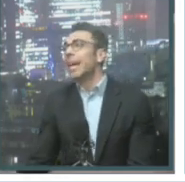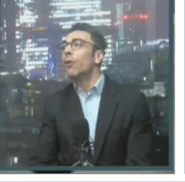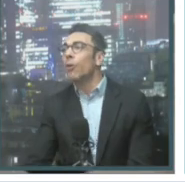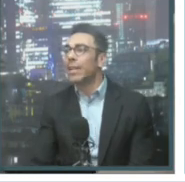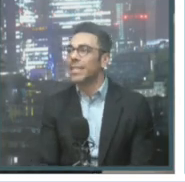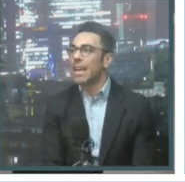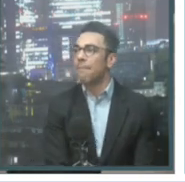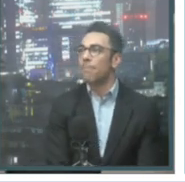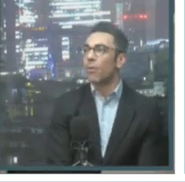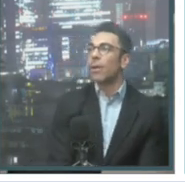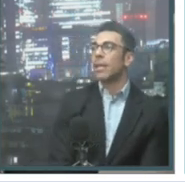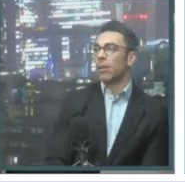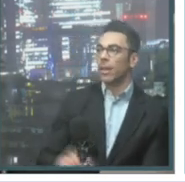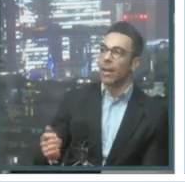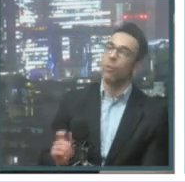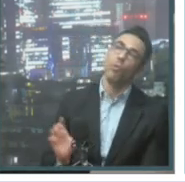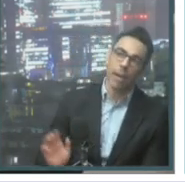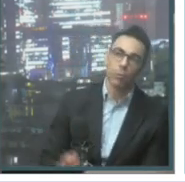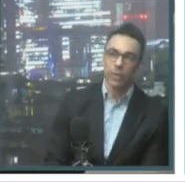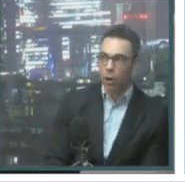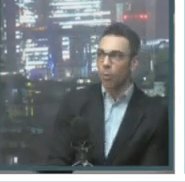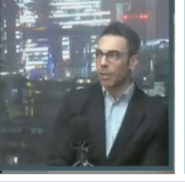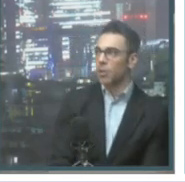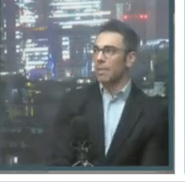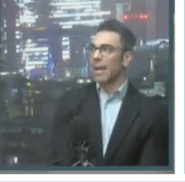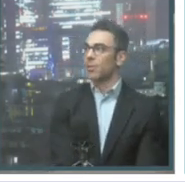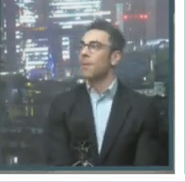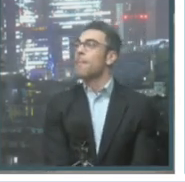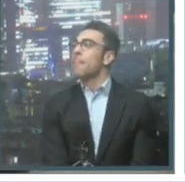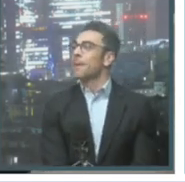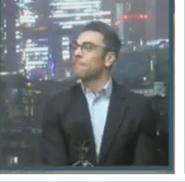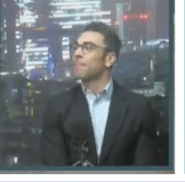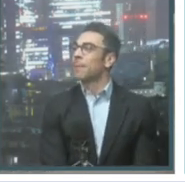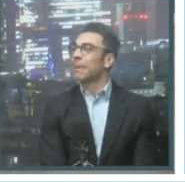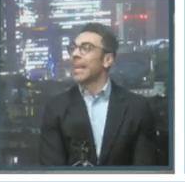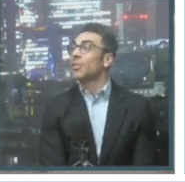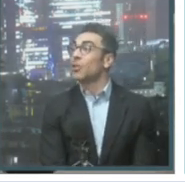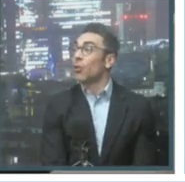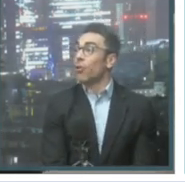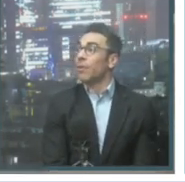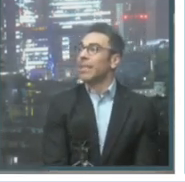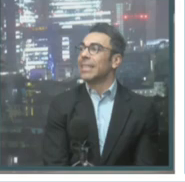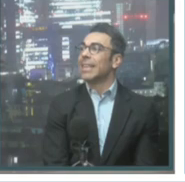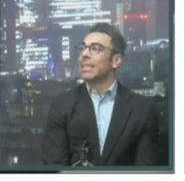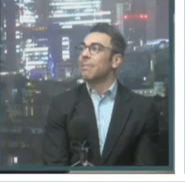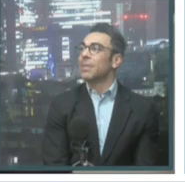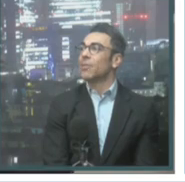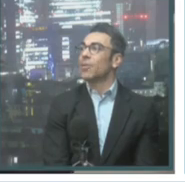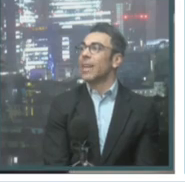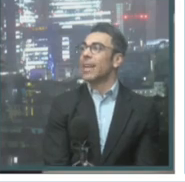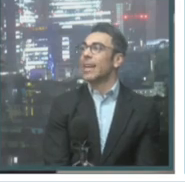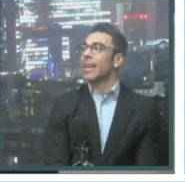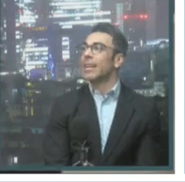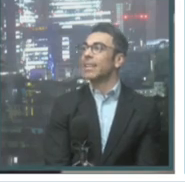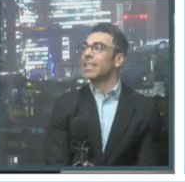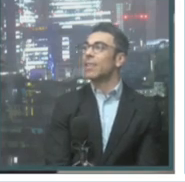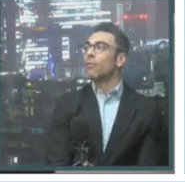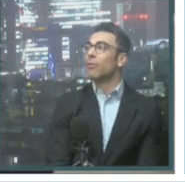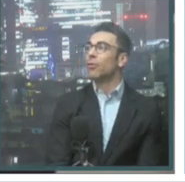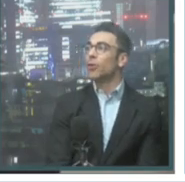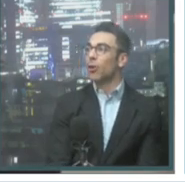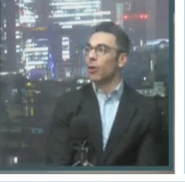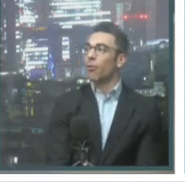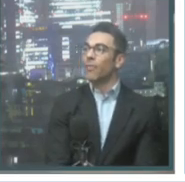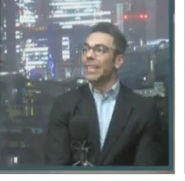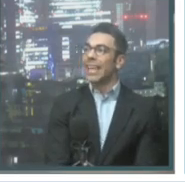imitare per 26 o più lui la frutta cotta e delle braccia perché ci sono ovviamente tante persone si